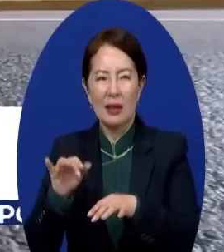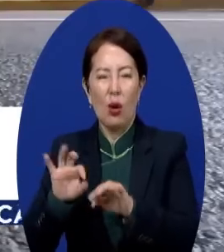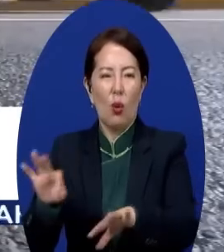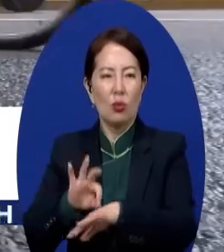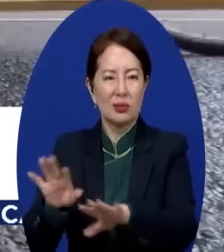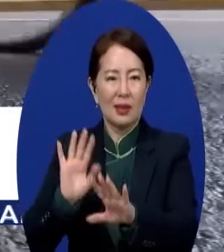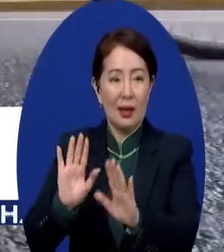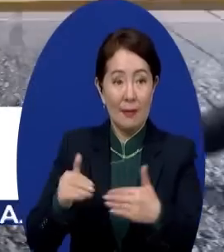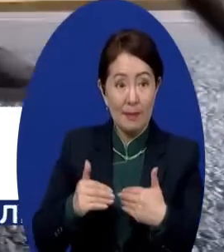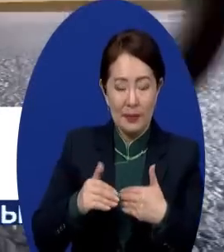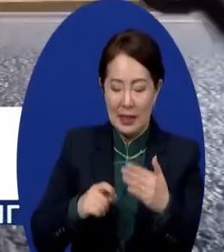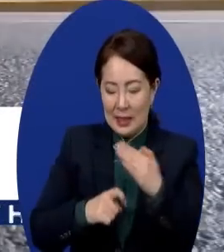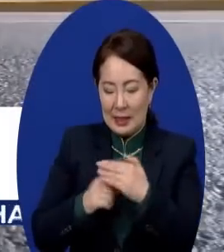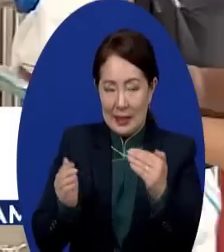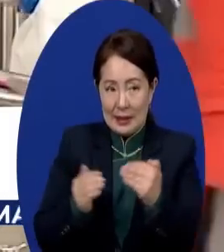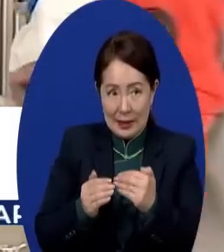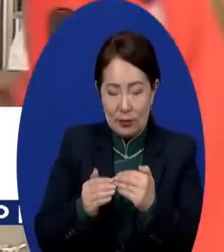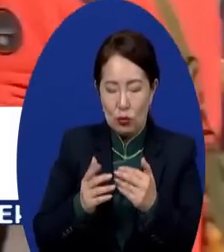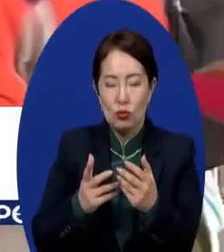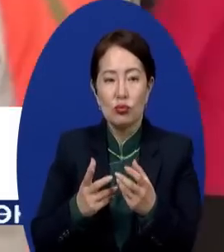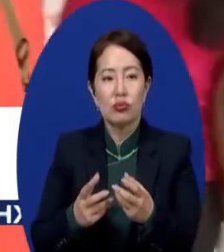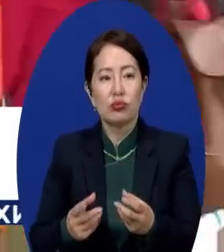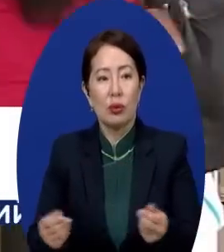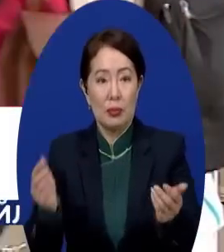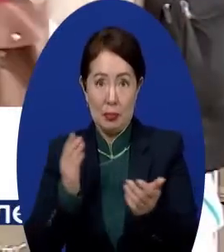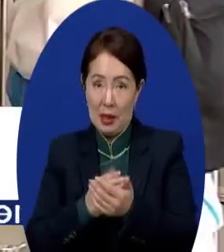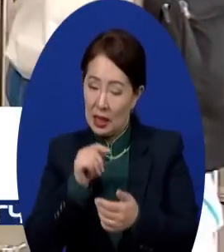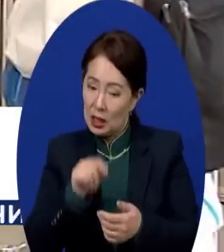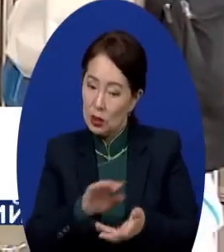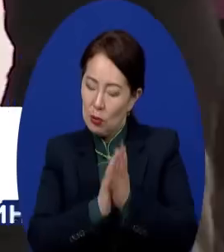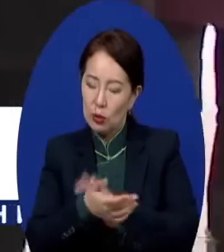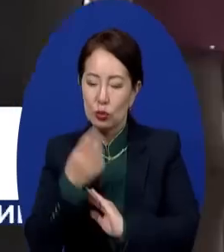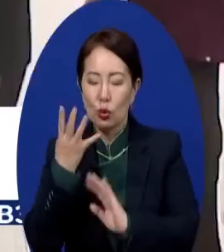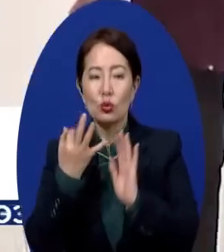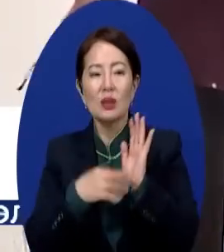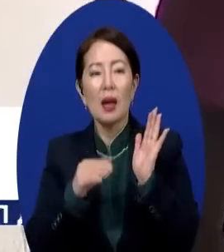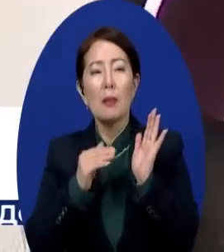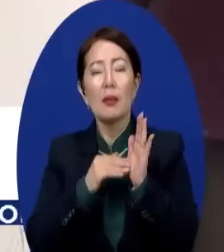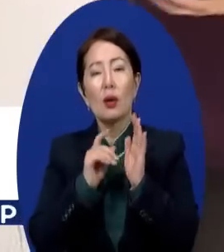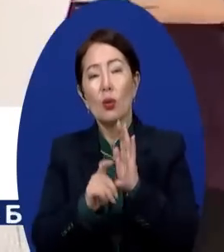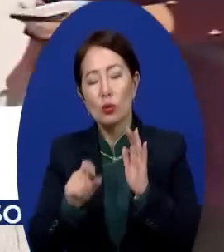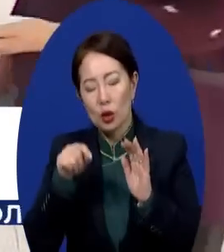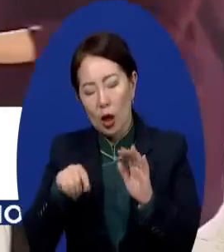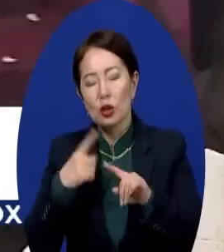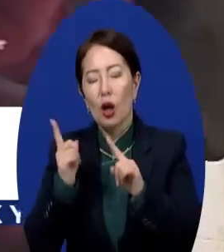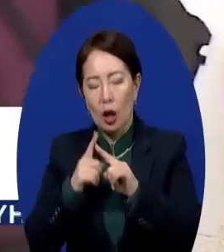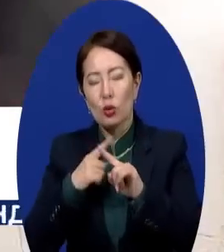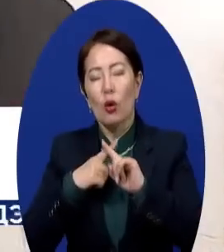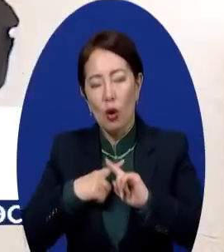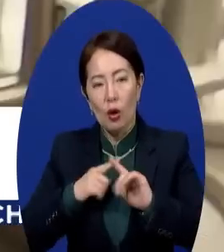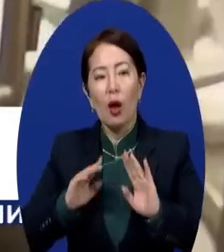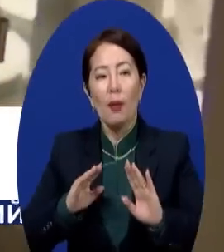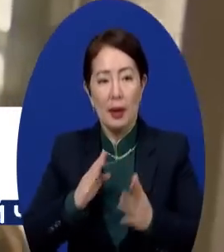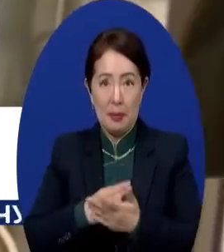тархахгүй тулд хязгаарлалтыг аажмаар сулруулж байгаа юм байна. Гэхдээ 480 гаруй мянган хүн одоо хүртэл хөл хорионд байсаар